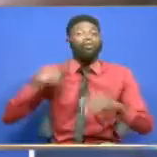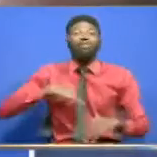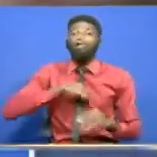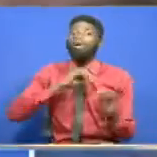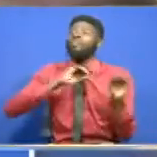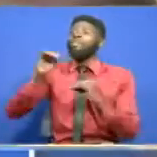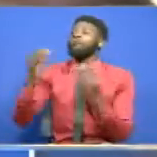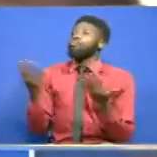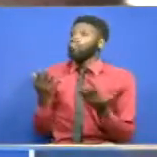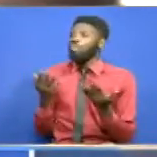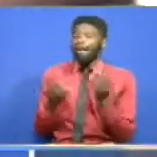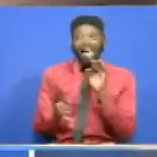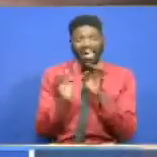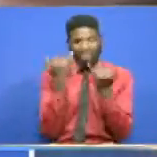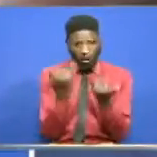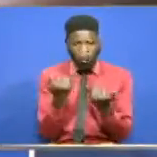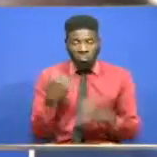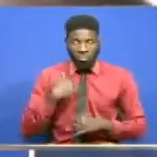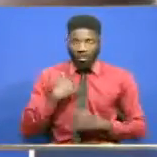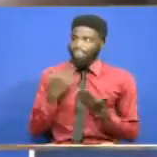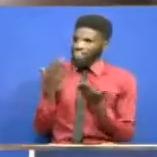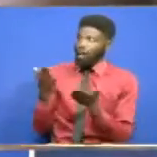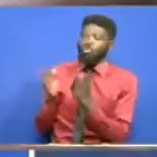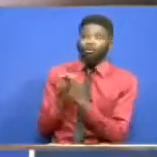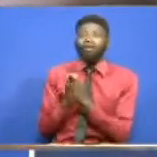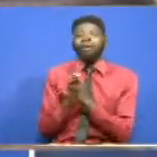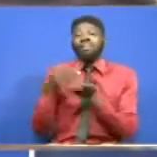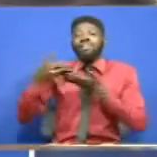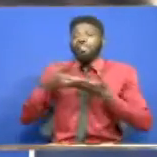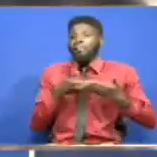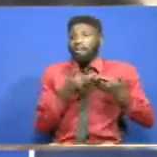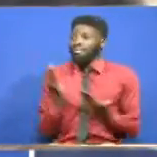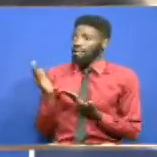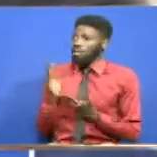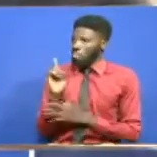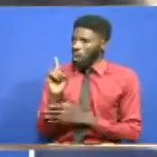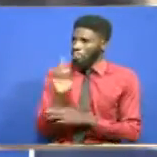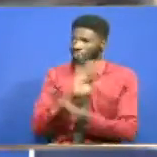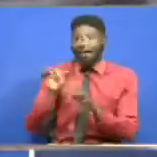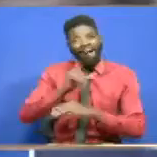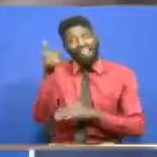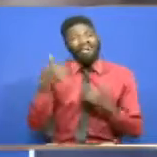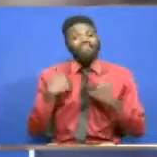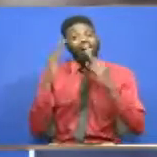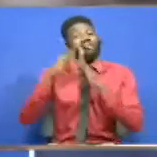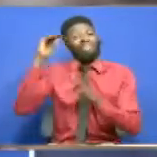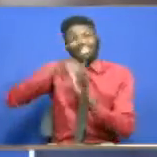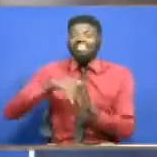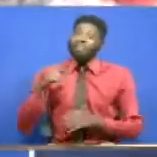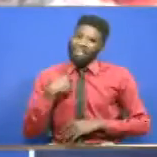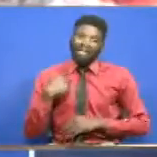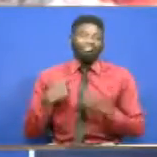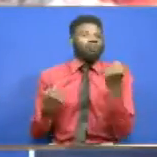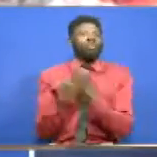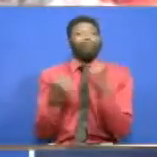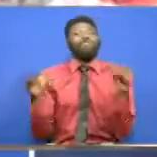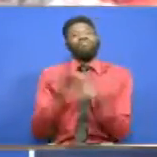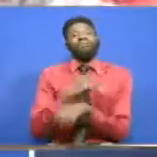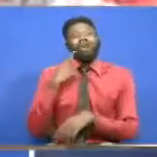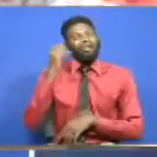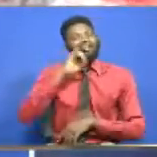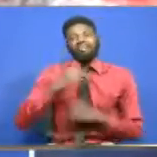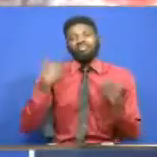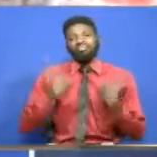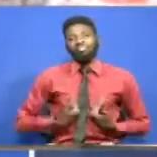wapi? Kama saizi mimi niko hapa na mtoto na si mmoja, niko na watoto wengine kwa nyumba. Na mimi ndio mama na mimi ndio baba. Ombi letu ni